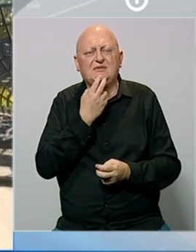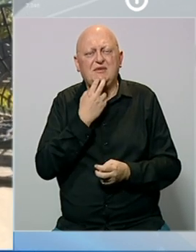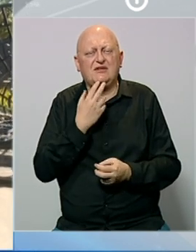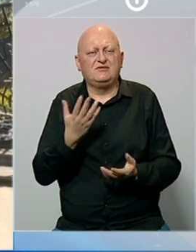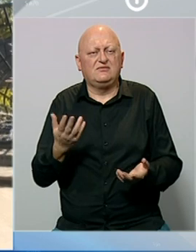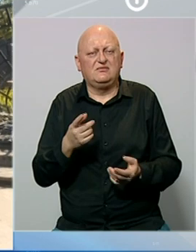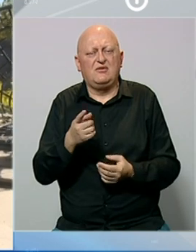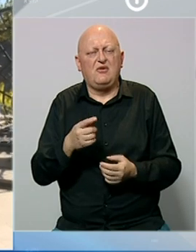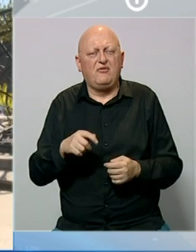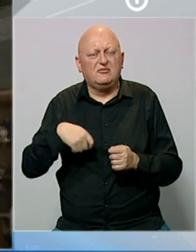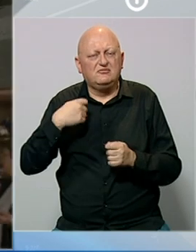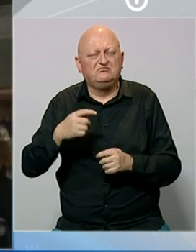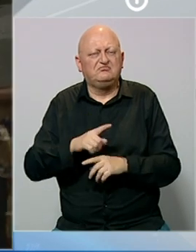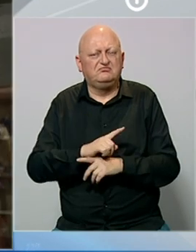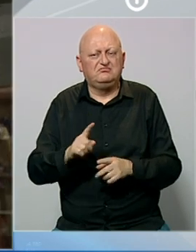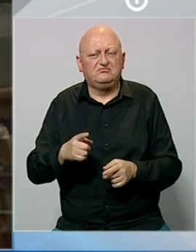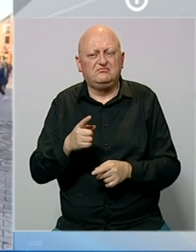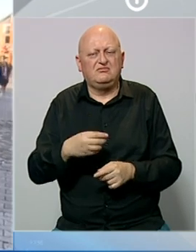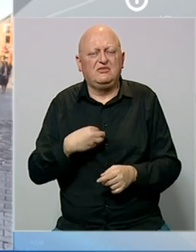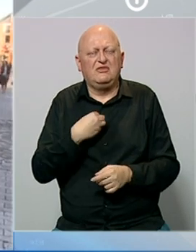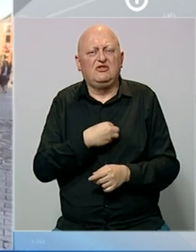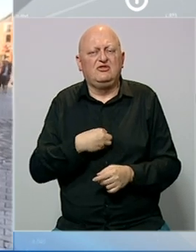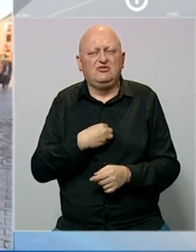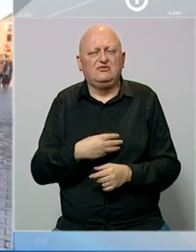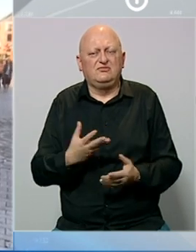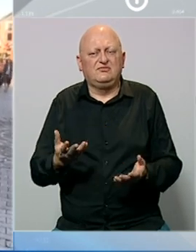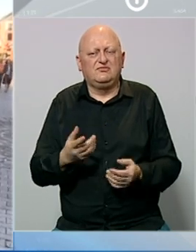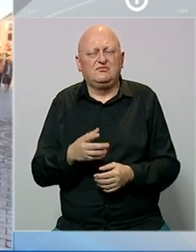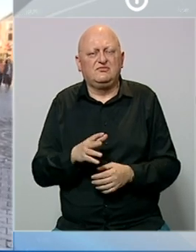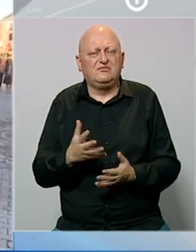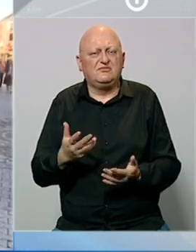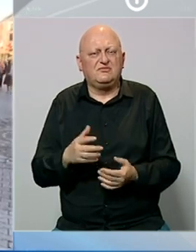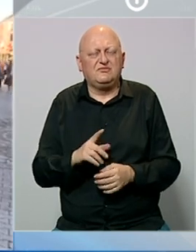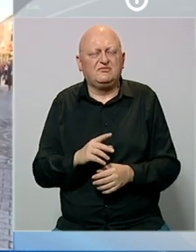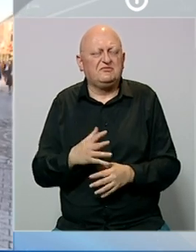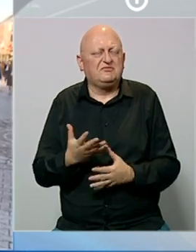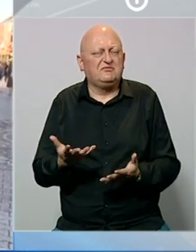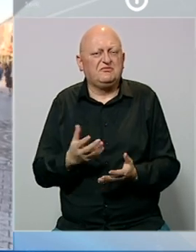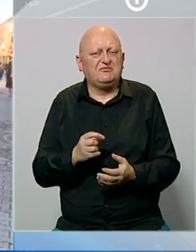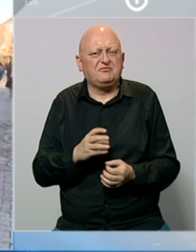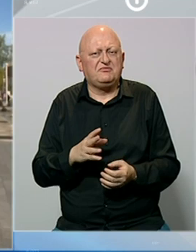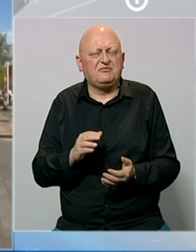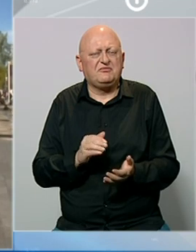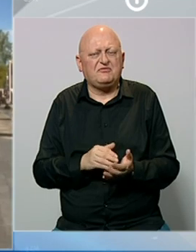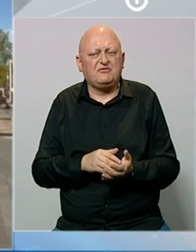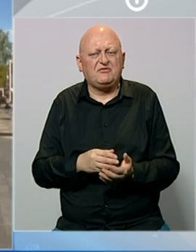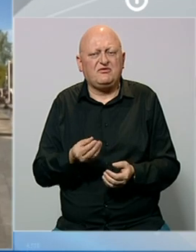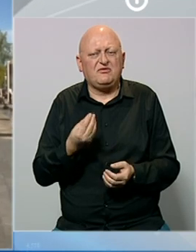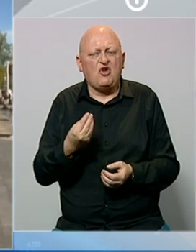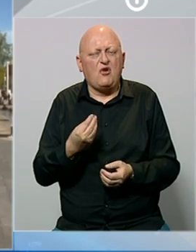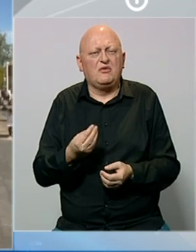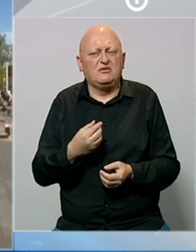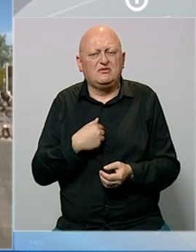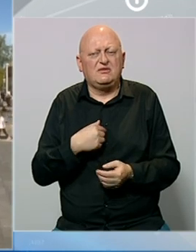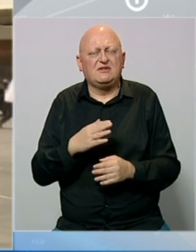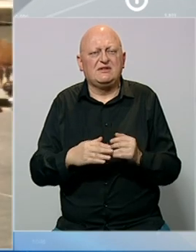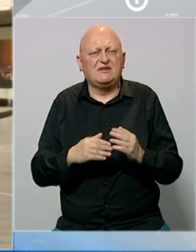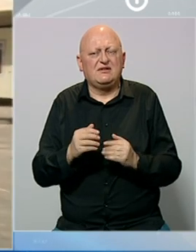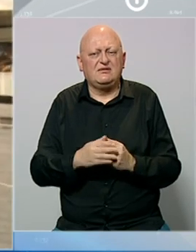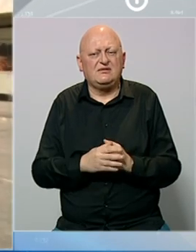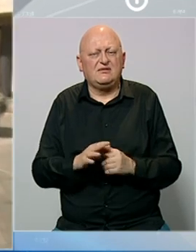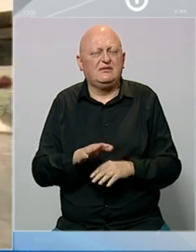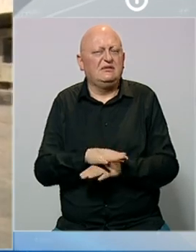Sa onim spotovima njihovim. Ko jadna i žalosna. Bilo je vrlo ružnih riječi i svega, bez potrebe. Dobra. Ja sam zadovoljen.